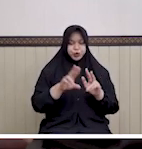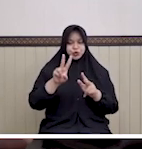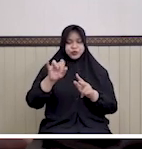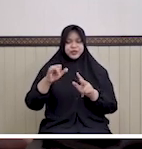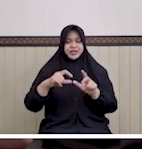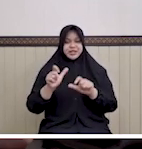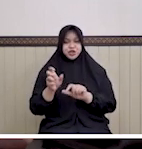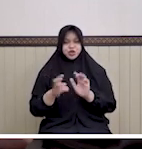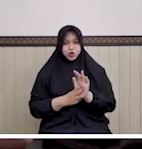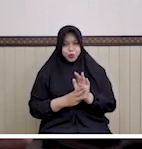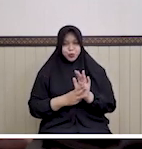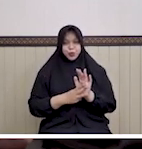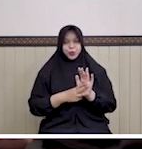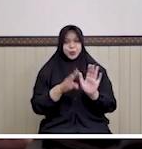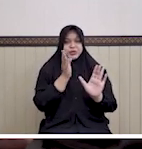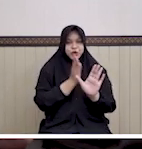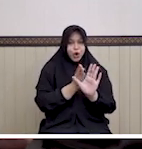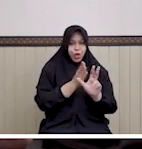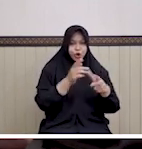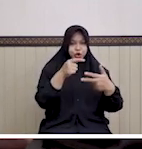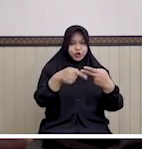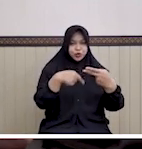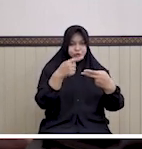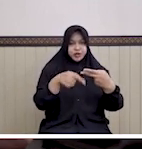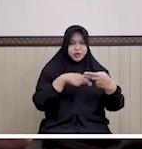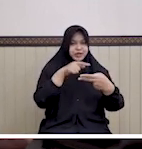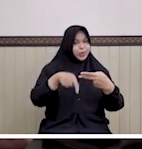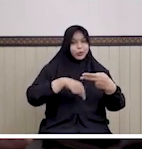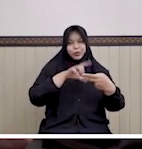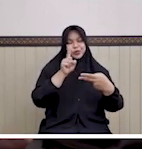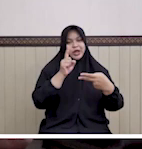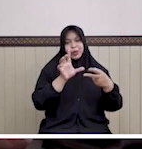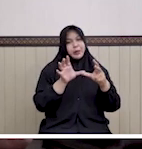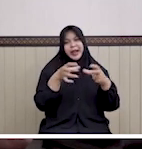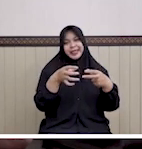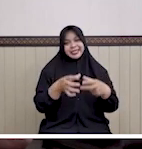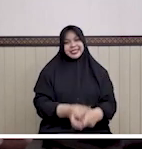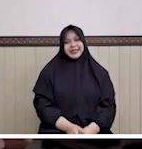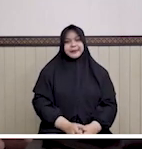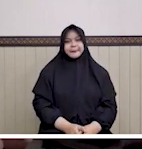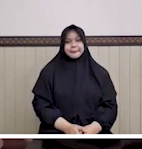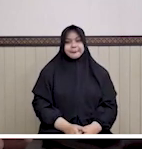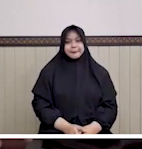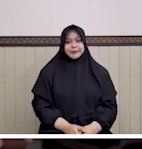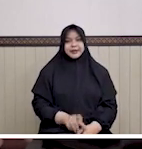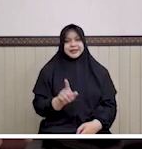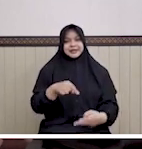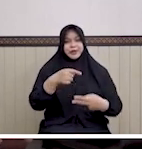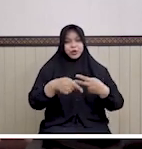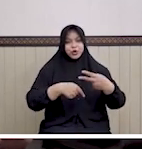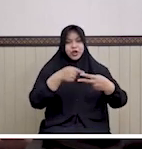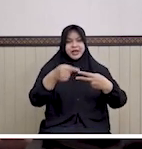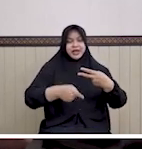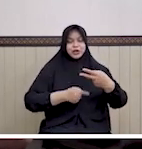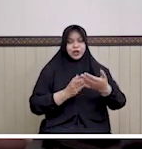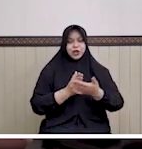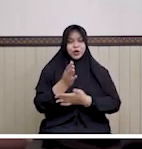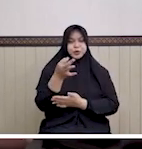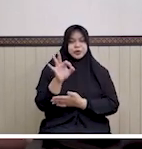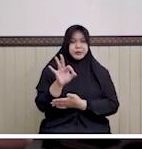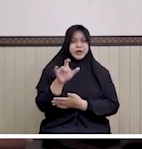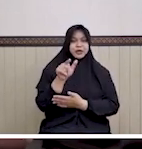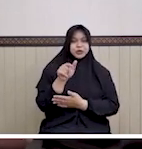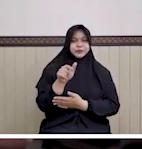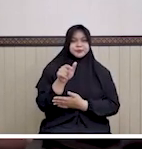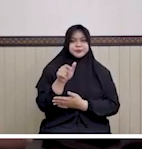maupun sikap-sikap rohani 11 apa satu bukan satu ada satu terobosan baru lagi